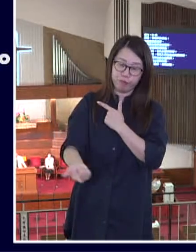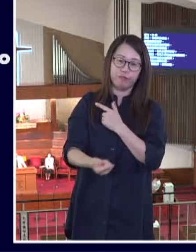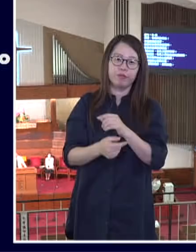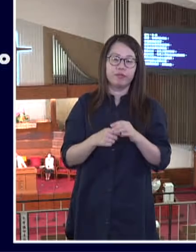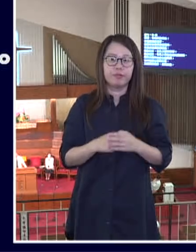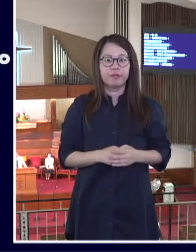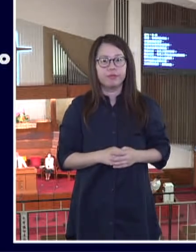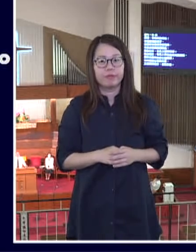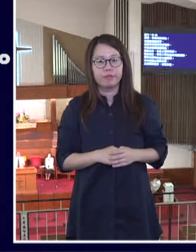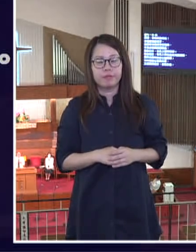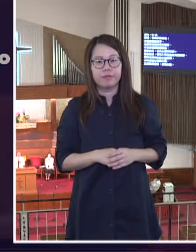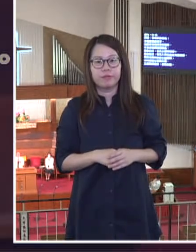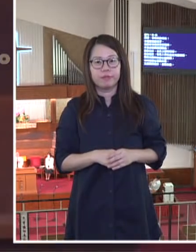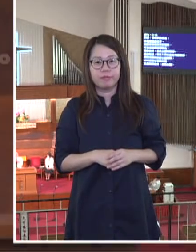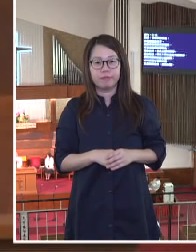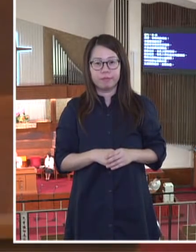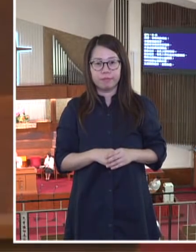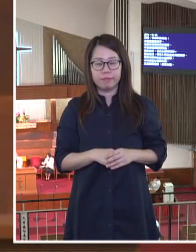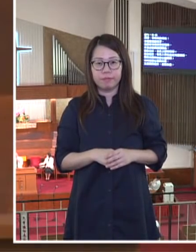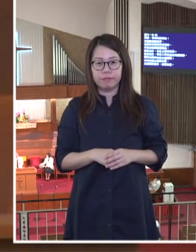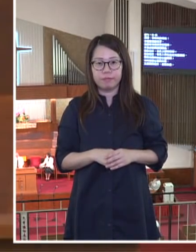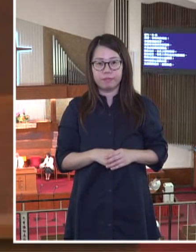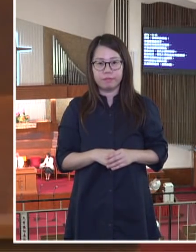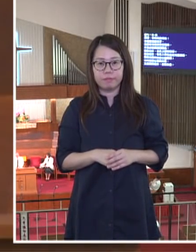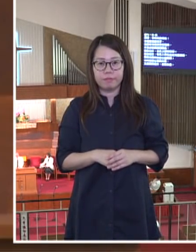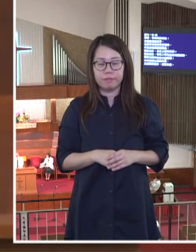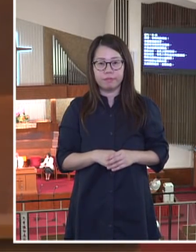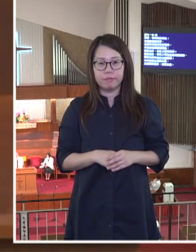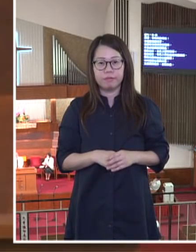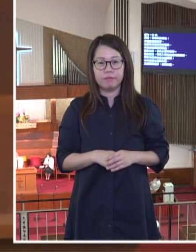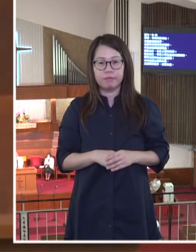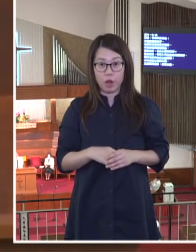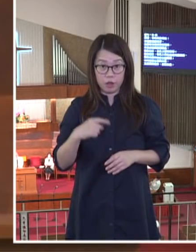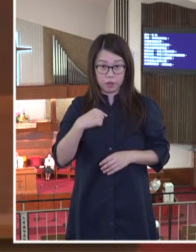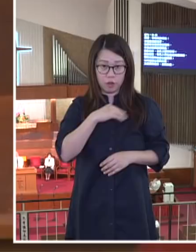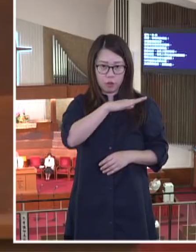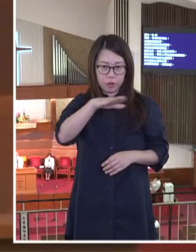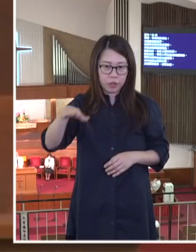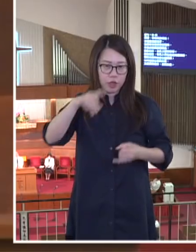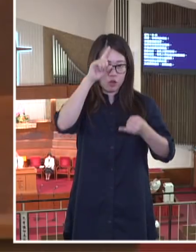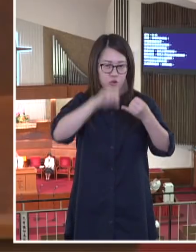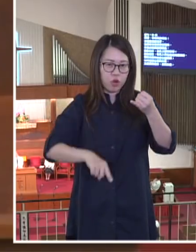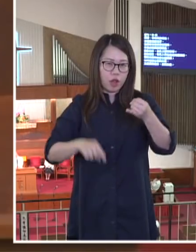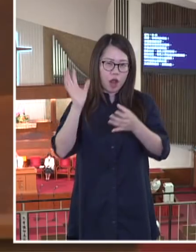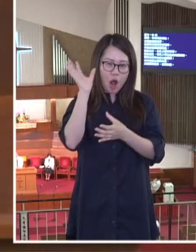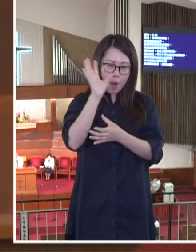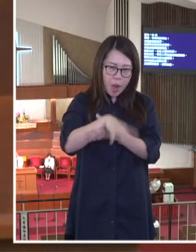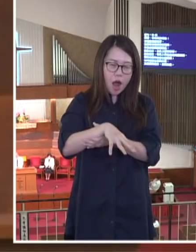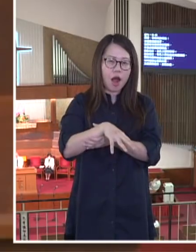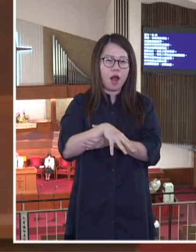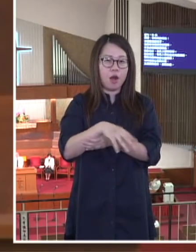远。我相信纵然我们会衰残，纵然可能好